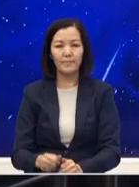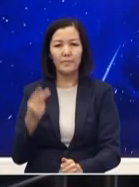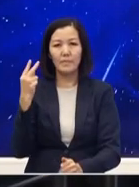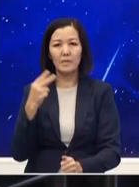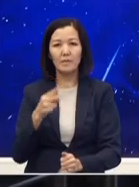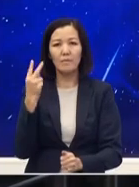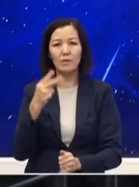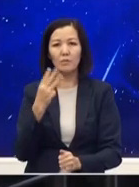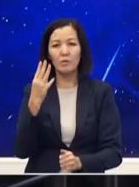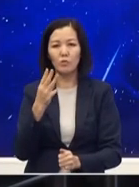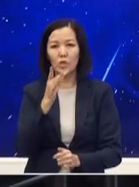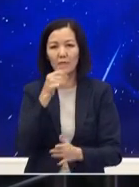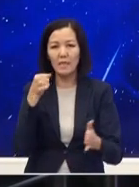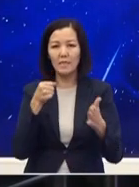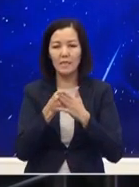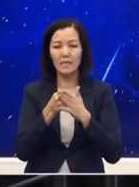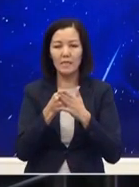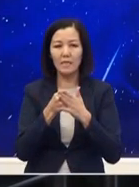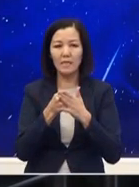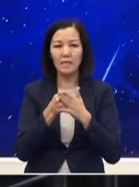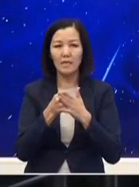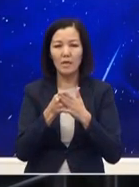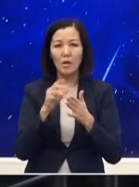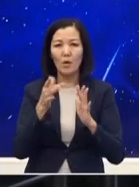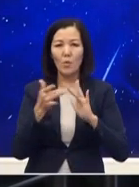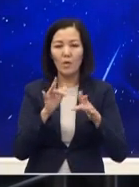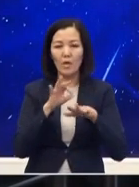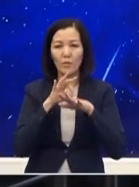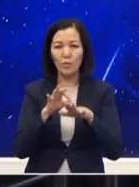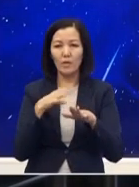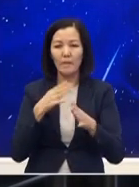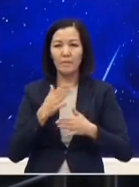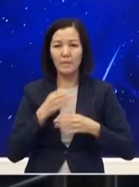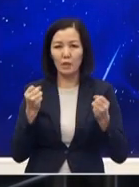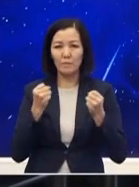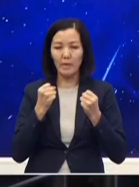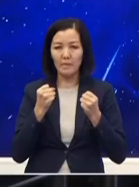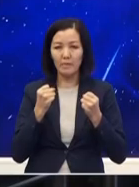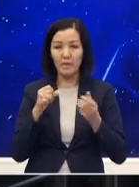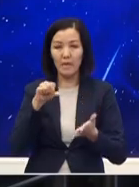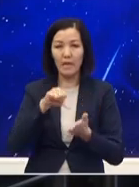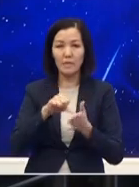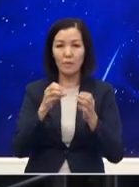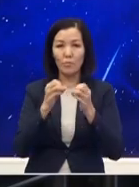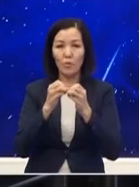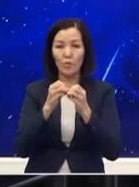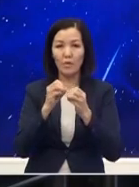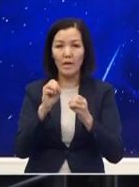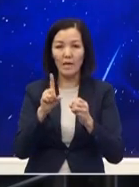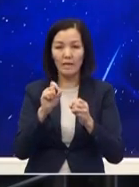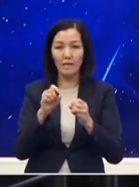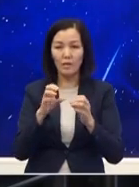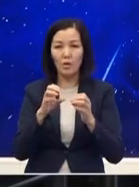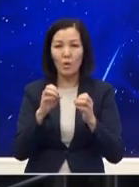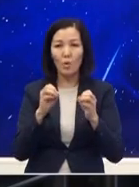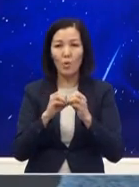2023-ға дейін Қазақстан Республикасының чемпионаты өтті онлайн форматта. Ол жерде біздің спортшыларымыз қатысып 16, 11 күміс,